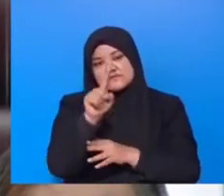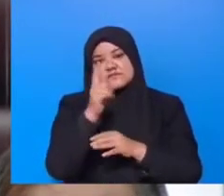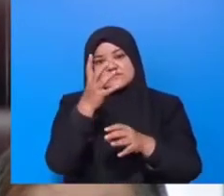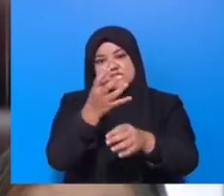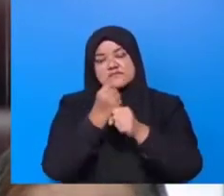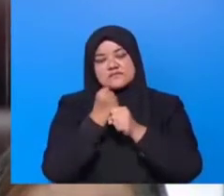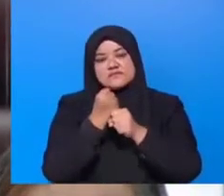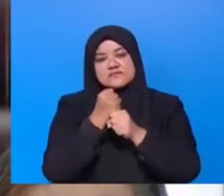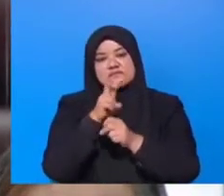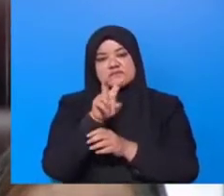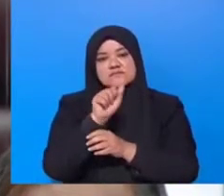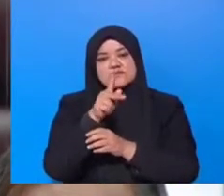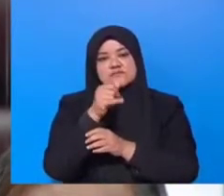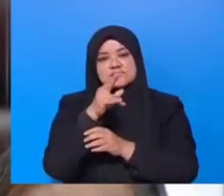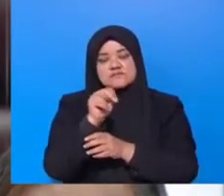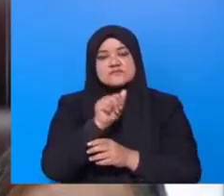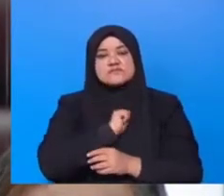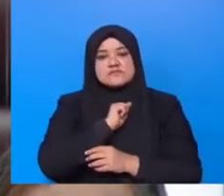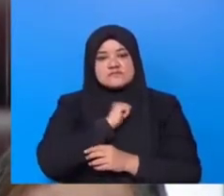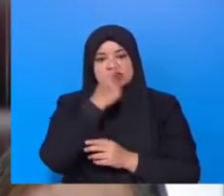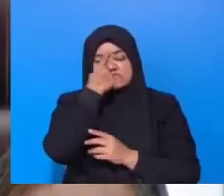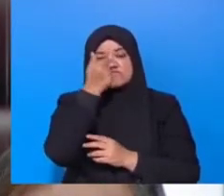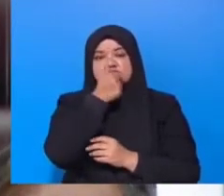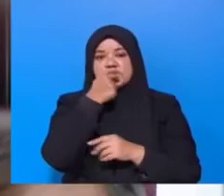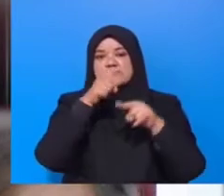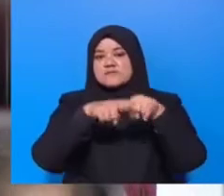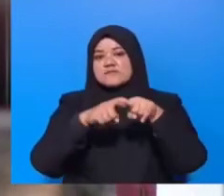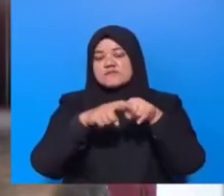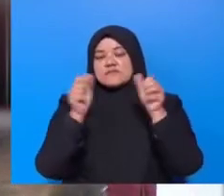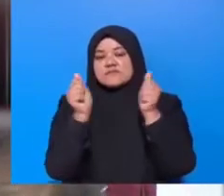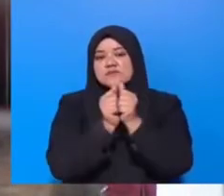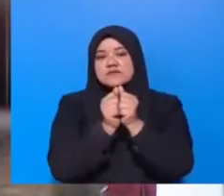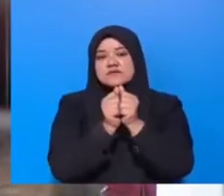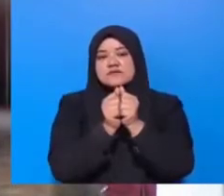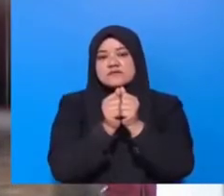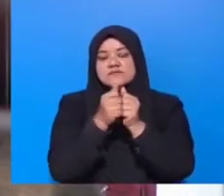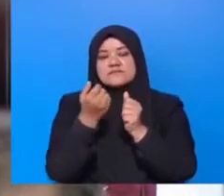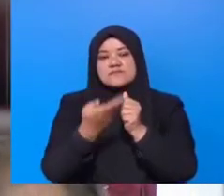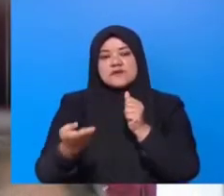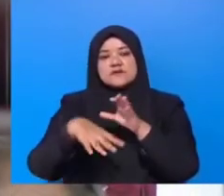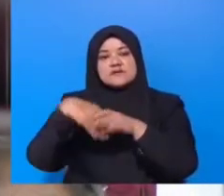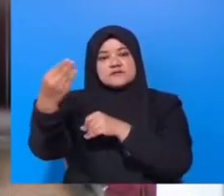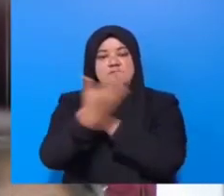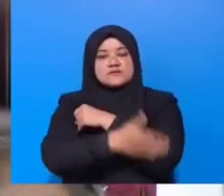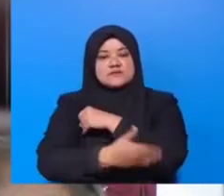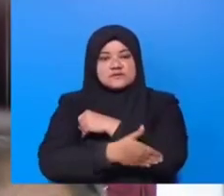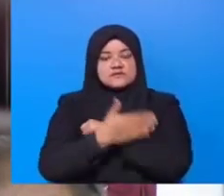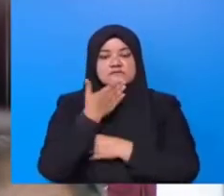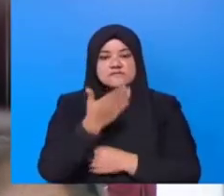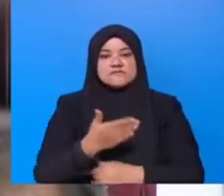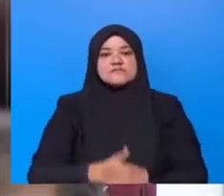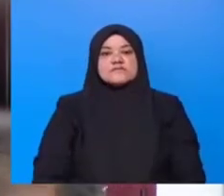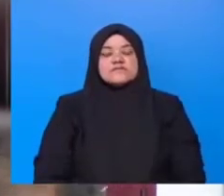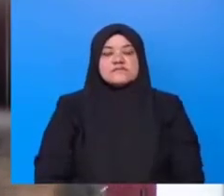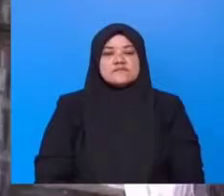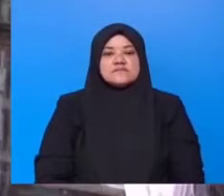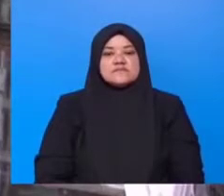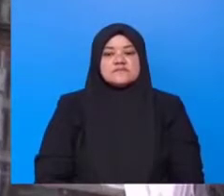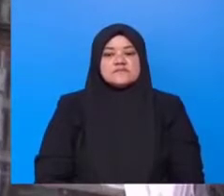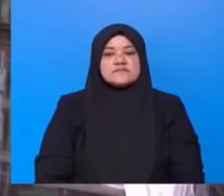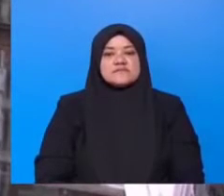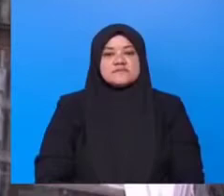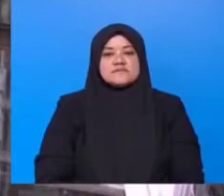mendapat washbasin sendirilah untuk tidak bergantung kepada produk luar negara Ting kasih